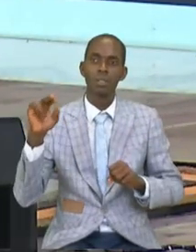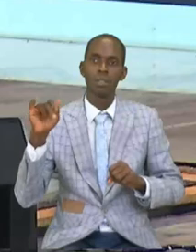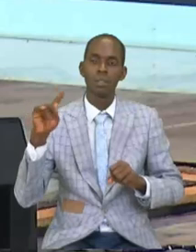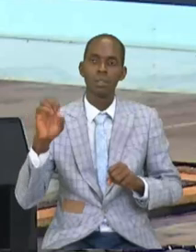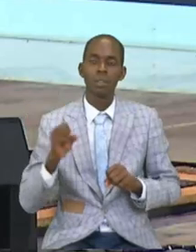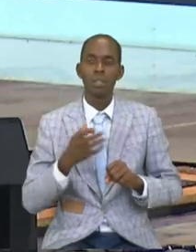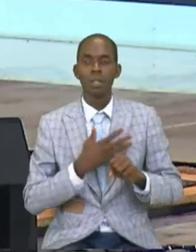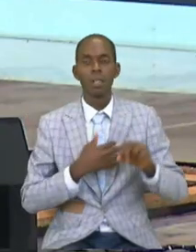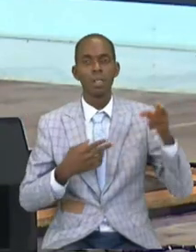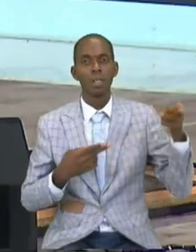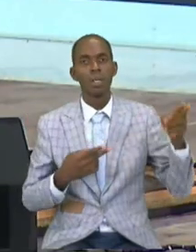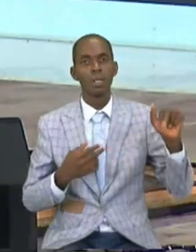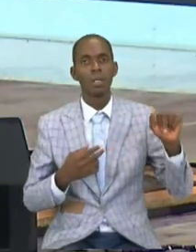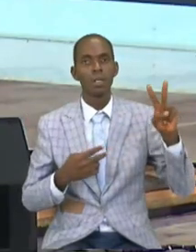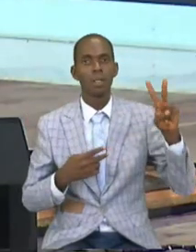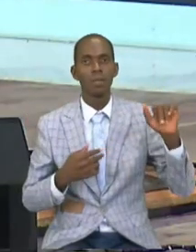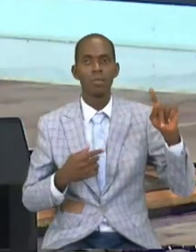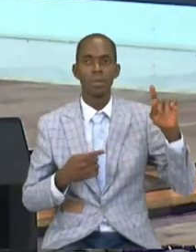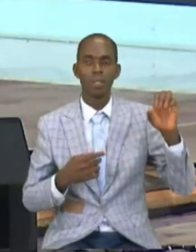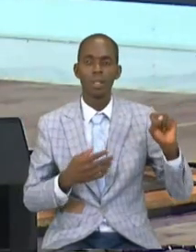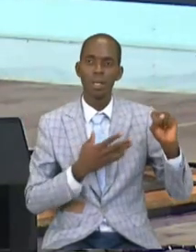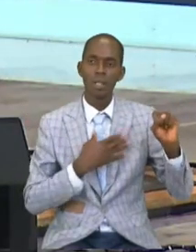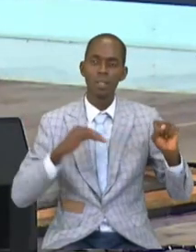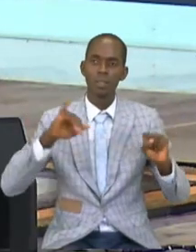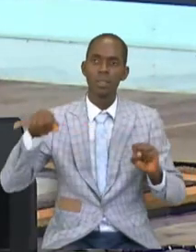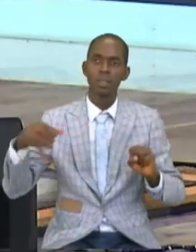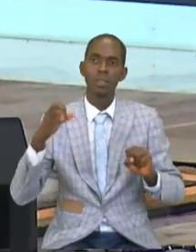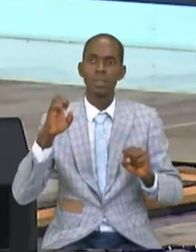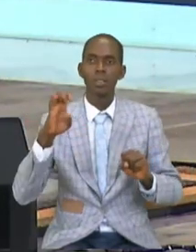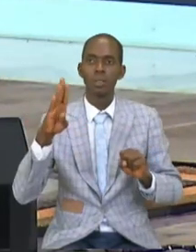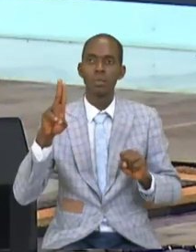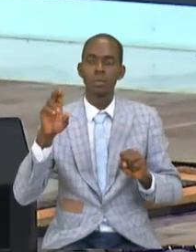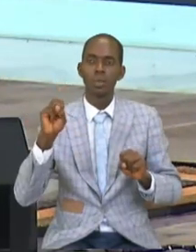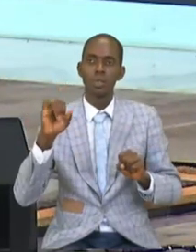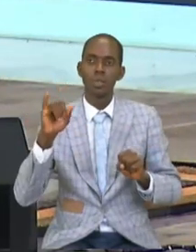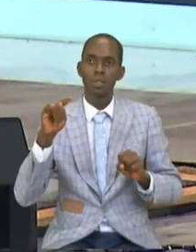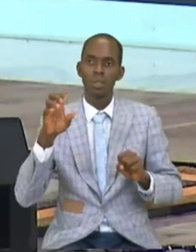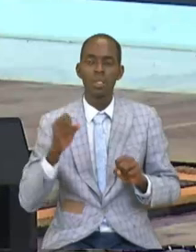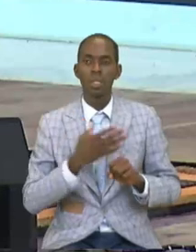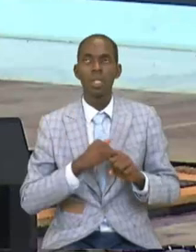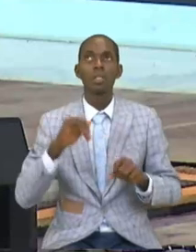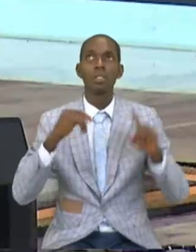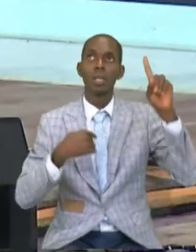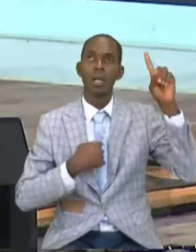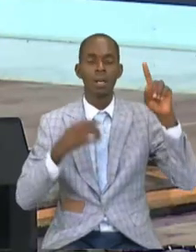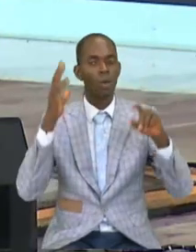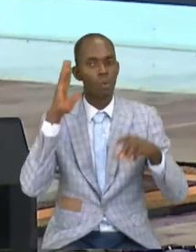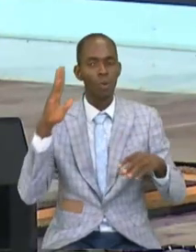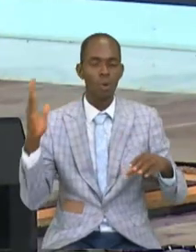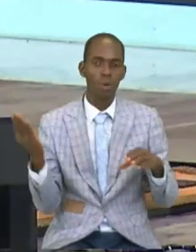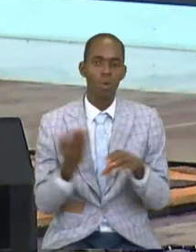Éviens et les Jébusiens, et je les exterminerai.